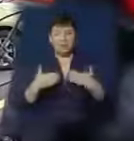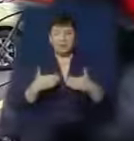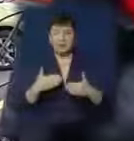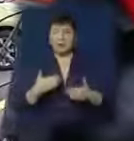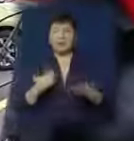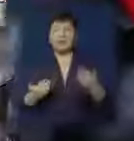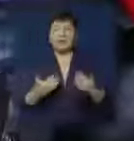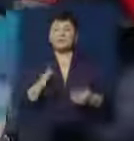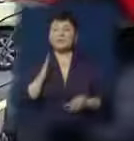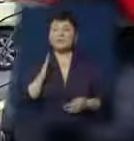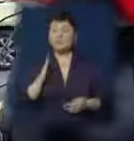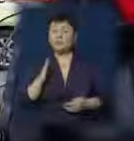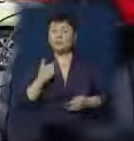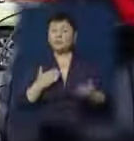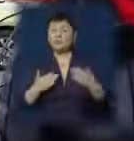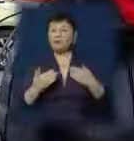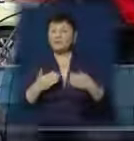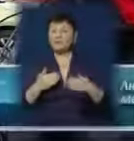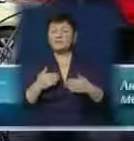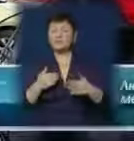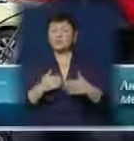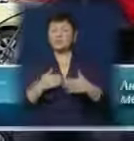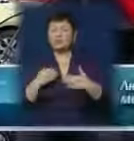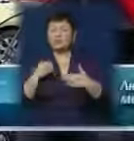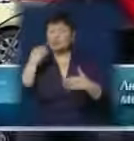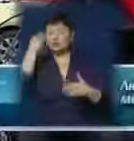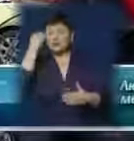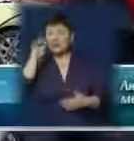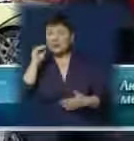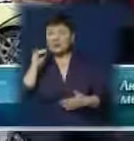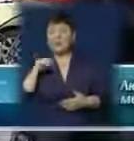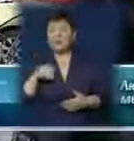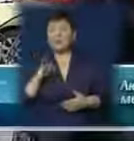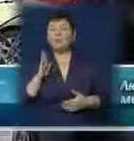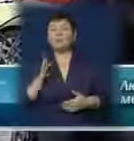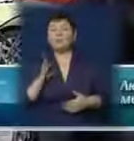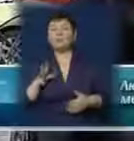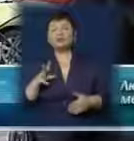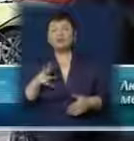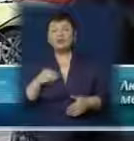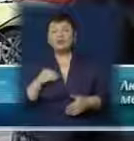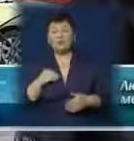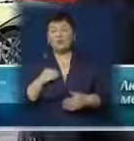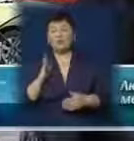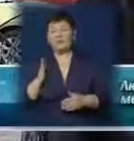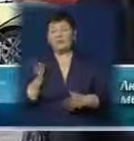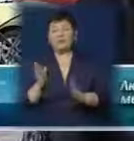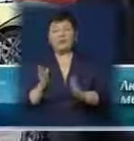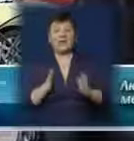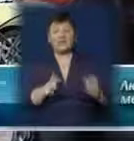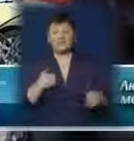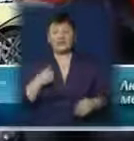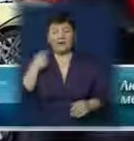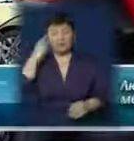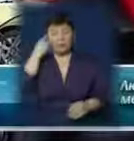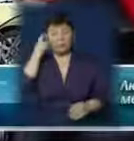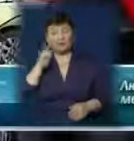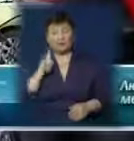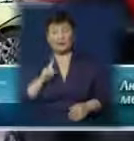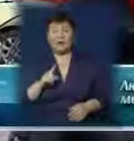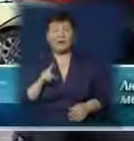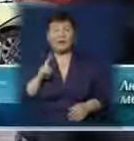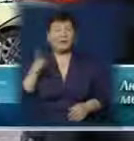будуть бережно відноситися до чужих праць, значить вони будуть і мати завжди все в порядку. І я думаю, що цього року того не